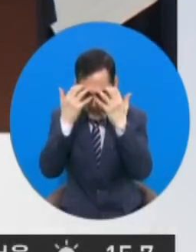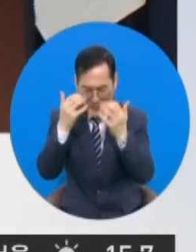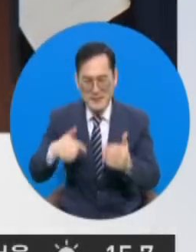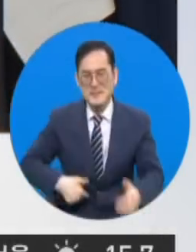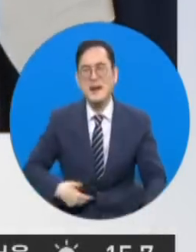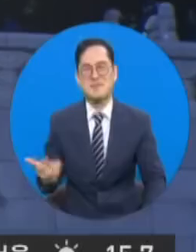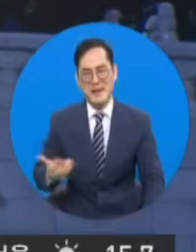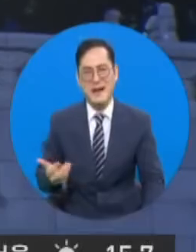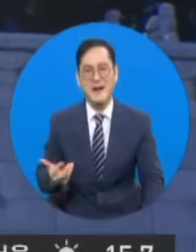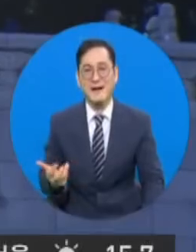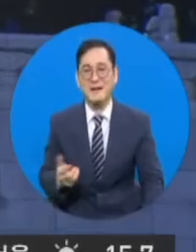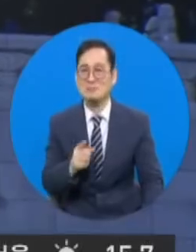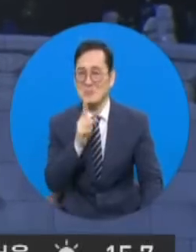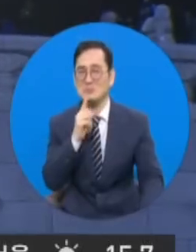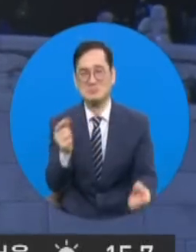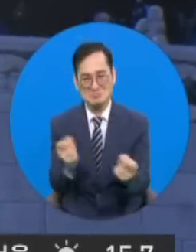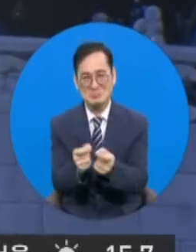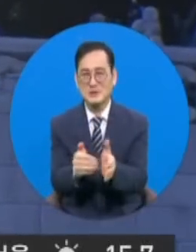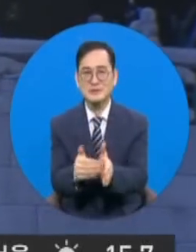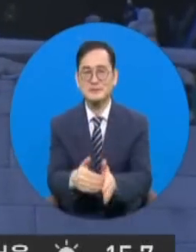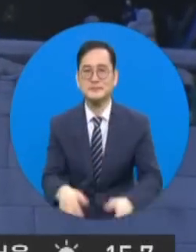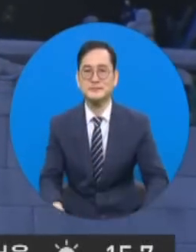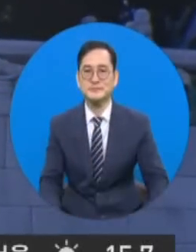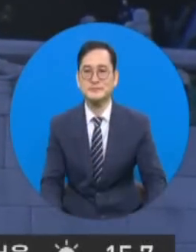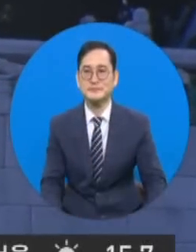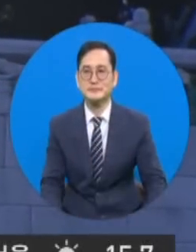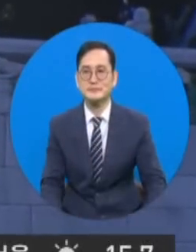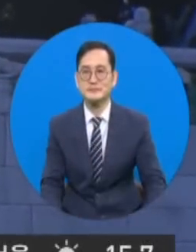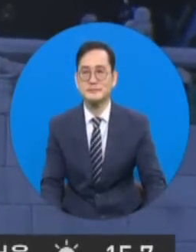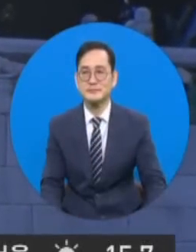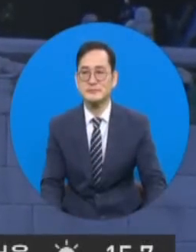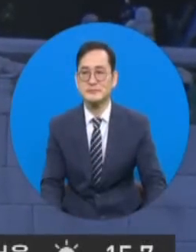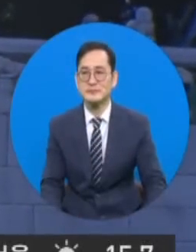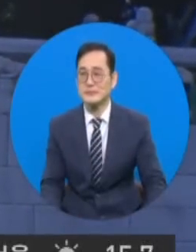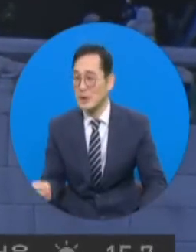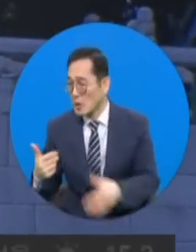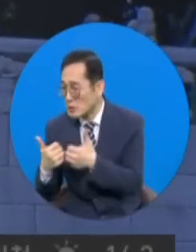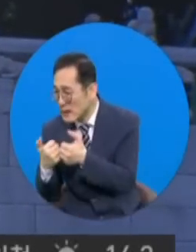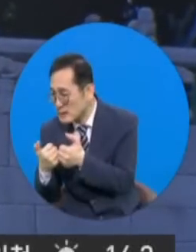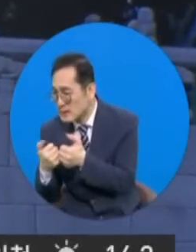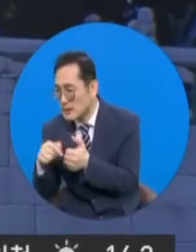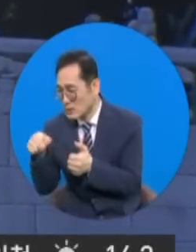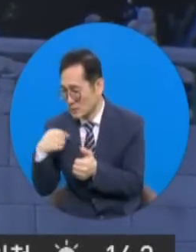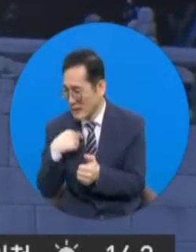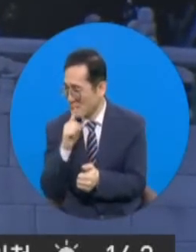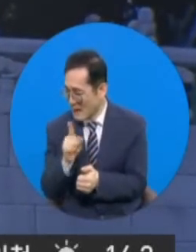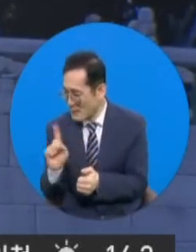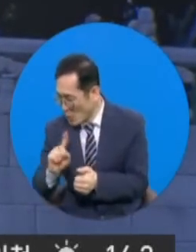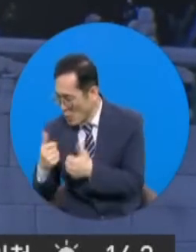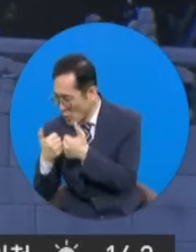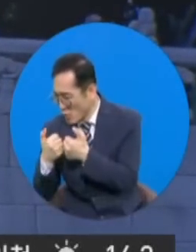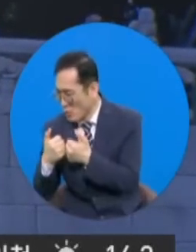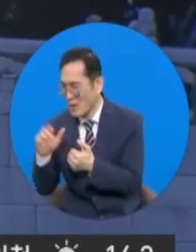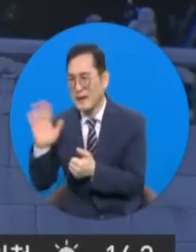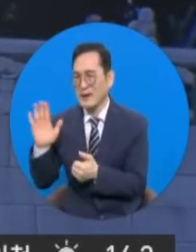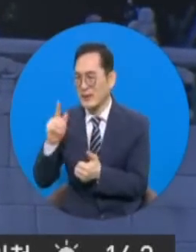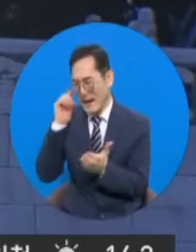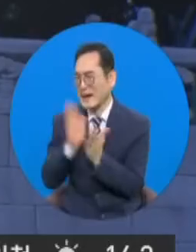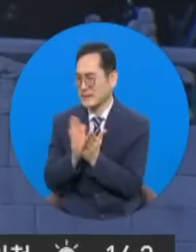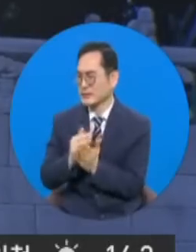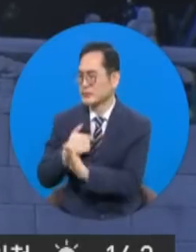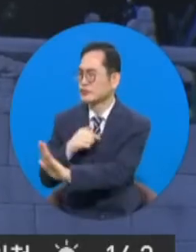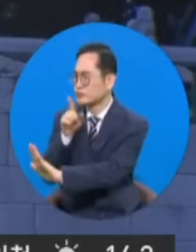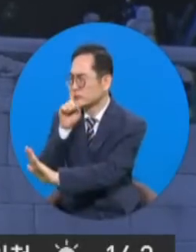표명에 발언 참모들에게도 상의하지 않고 나에게 맡겨 달라 라면서 일종의 결단을 했다라는